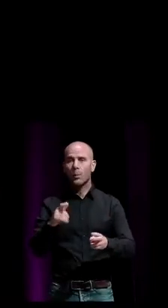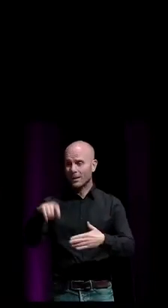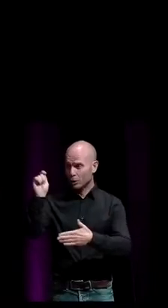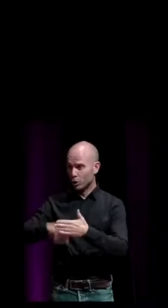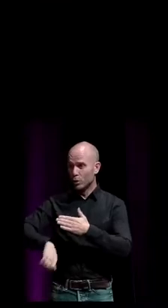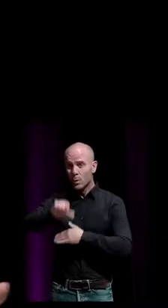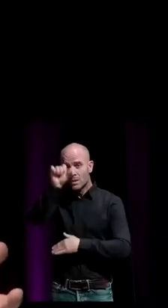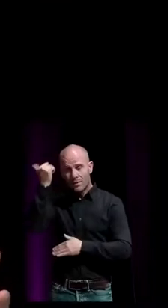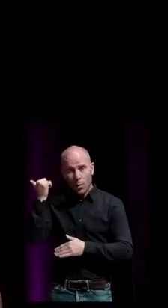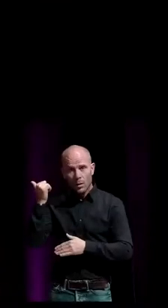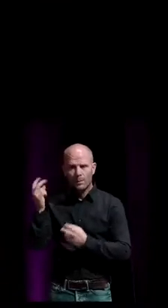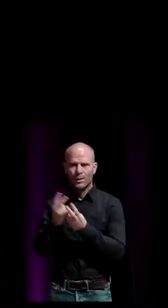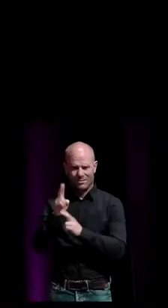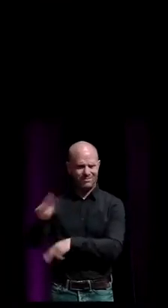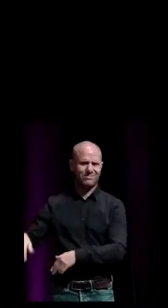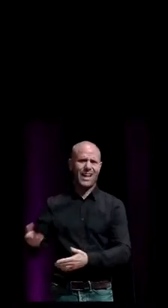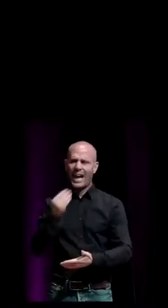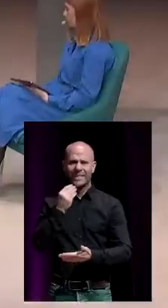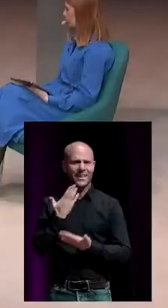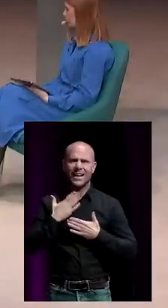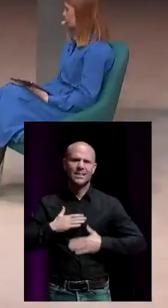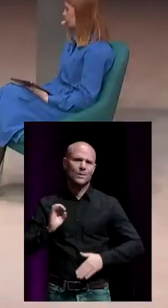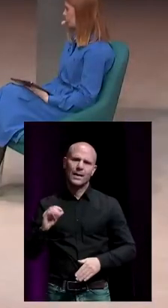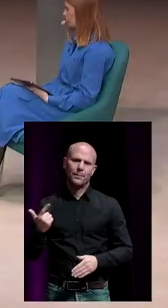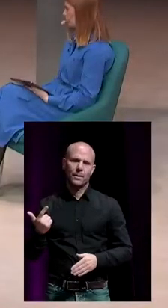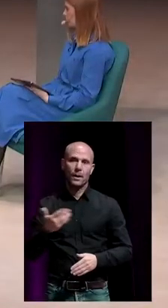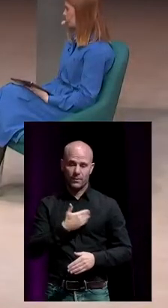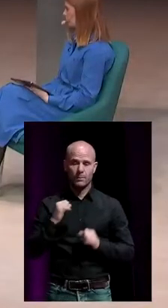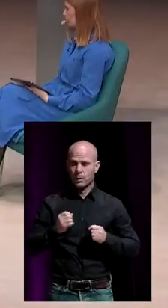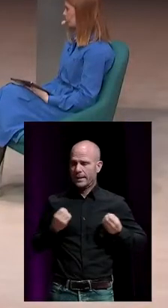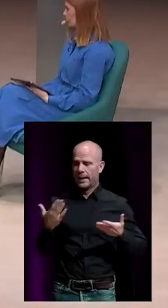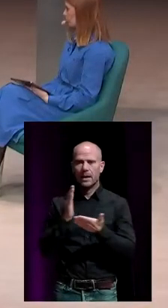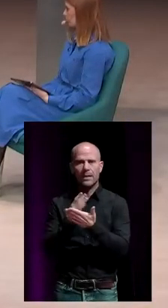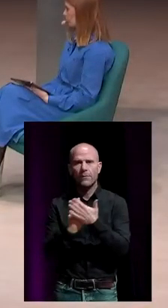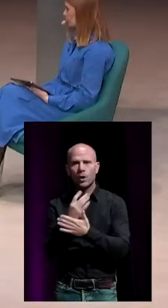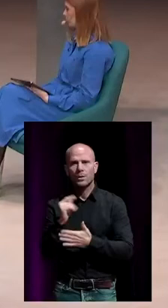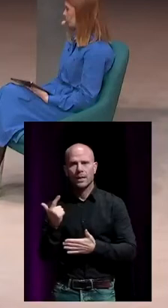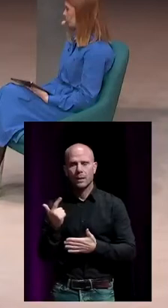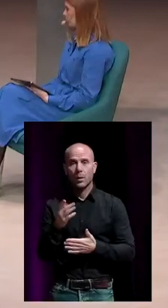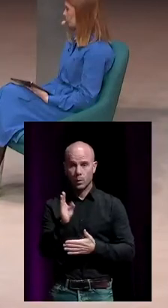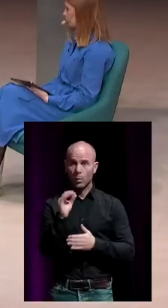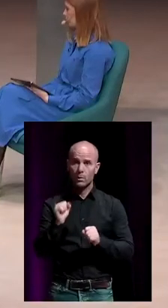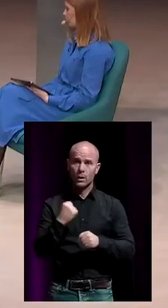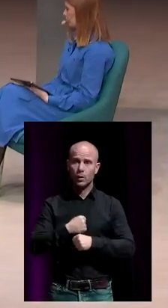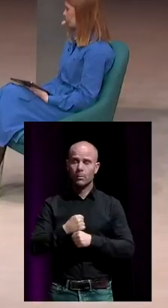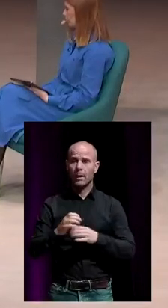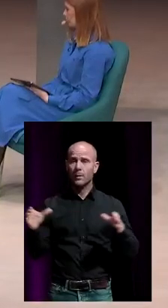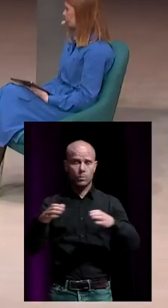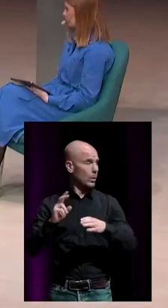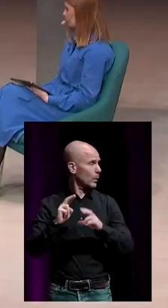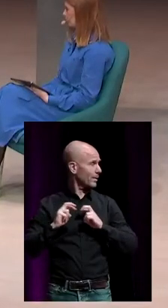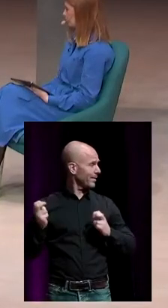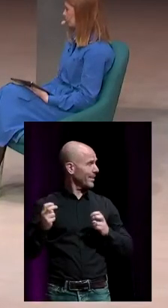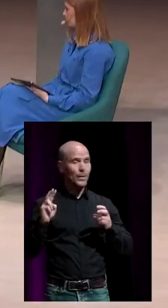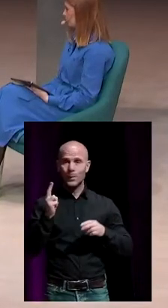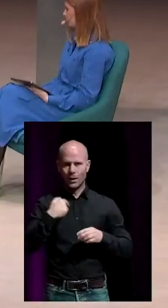och svårt, ja, men då är det ingen som kommer äta hälsosamt. Vi måste ge förutsättningar och då krävs det att vi jobbar tillsammans. Och här sitter vi nu, så jag